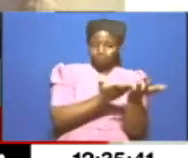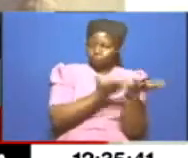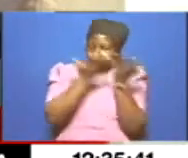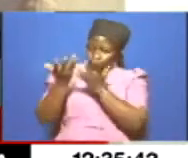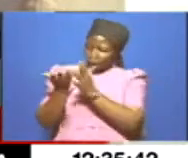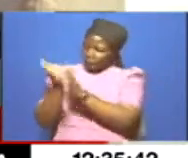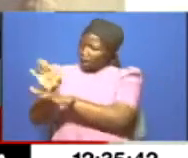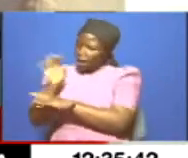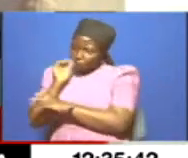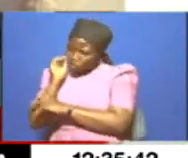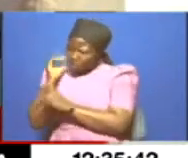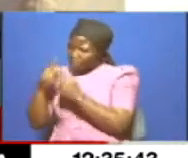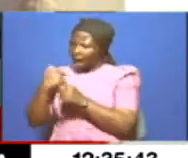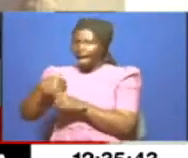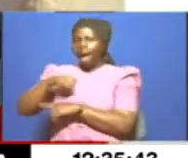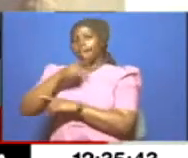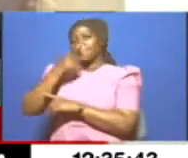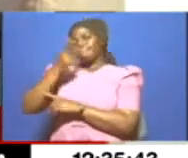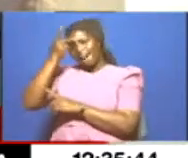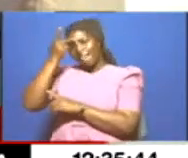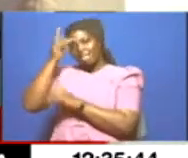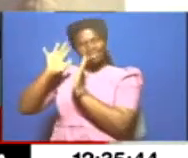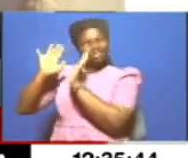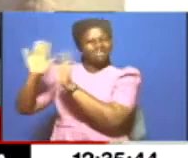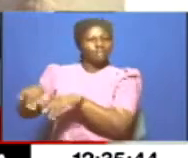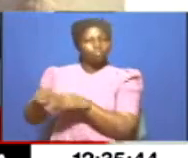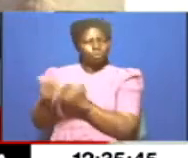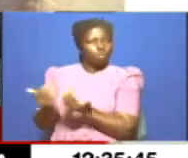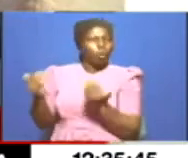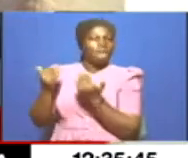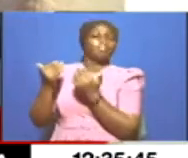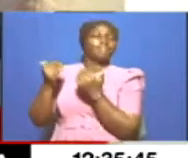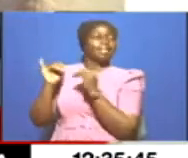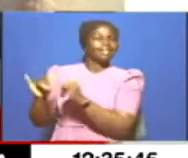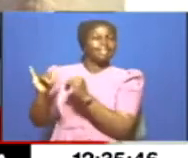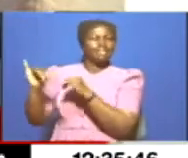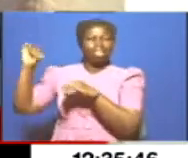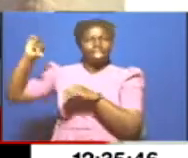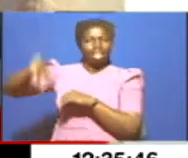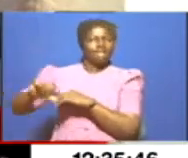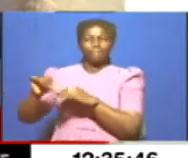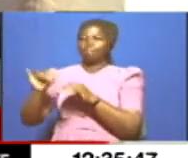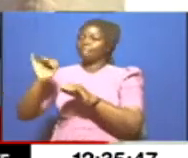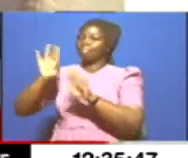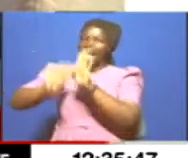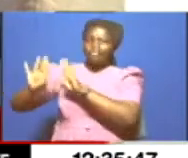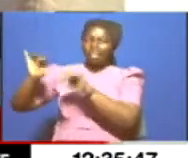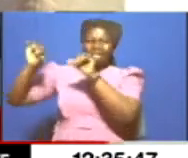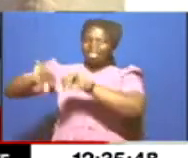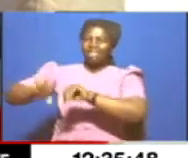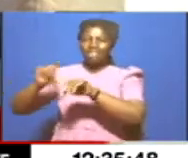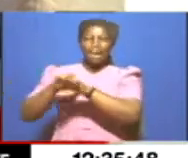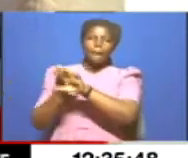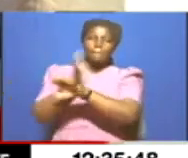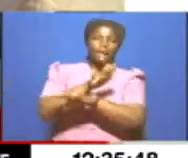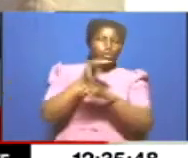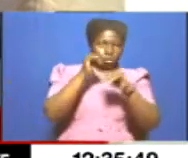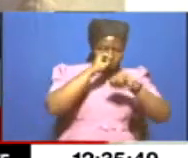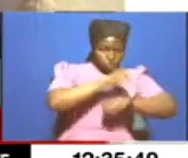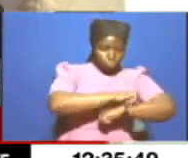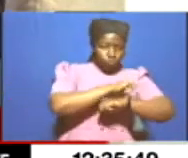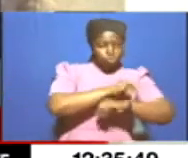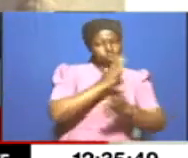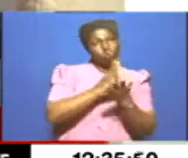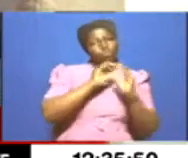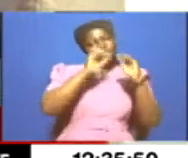watoto wanakaa vibaya, wanaharibika wakienda pale. Walimu hata wakati mwingine hawatuamini, ndio sababu unaona hata wanasema